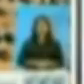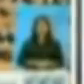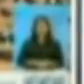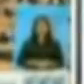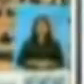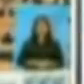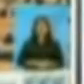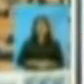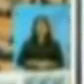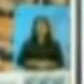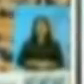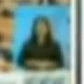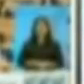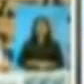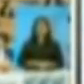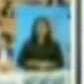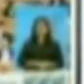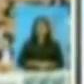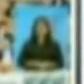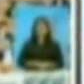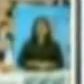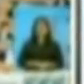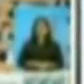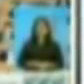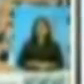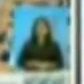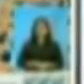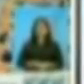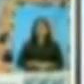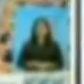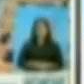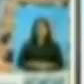แน่อยู่แล้ว จะลงมติทำมาแต่ลงมติ